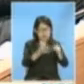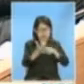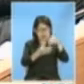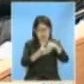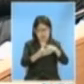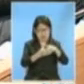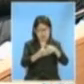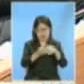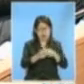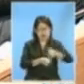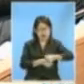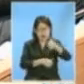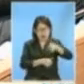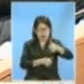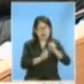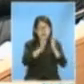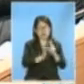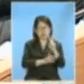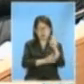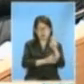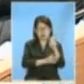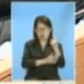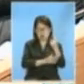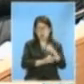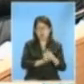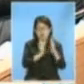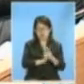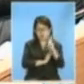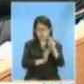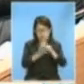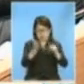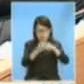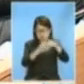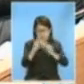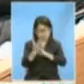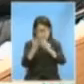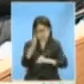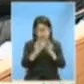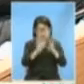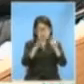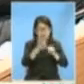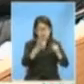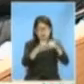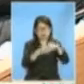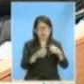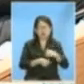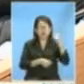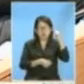ของร่างของคณะกรรมาธิการการเลือกตั้งทั้ง200คนครับผมเข้าใจได้ครับดังที่เ